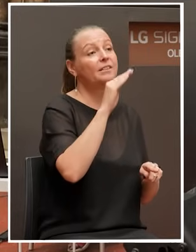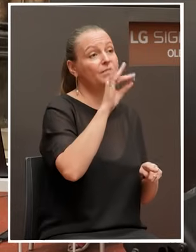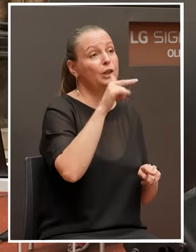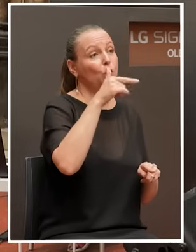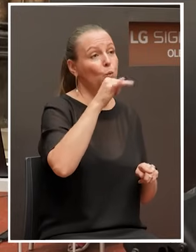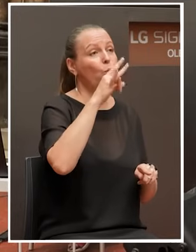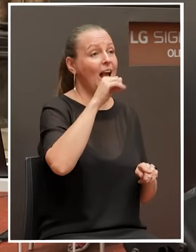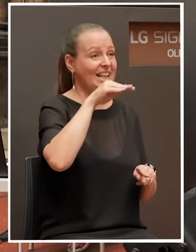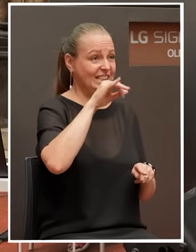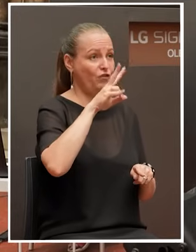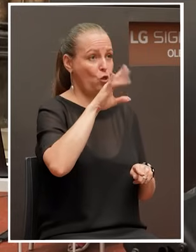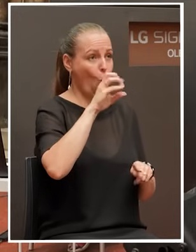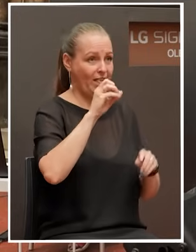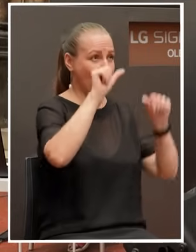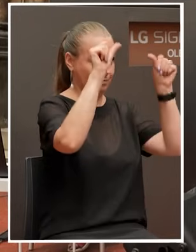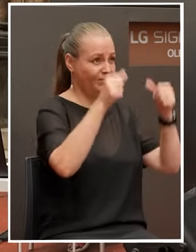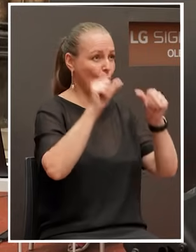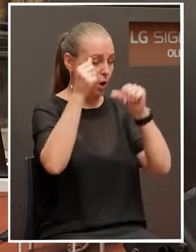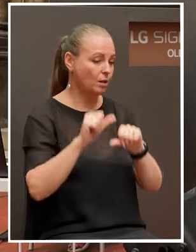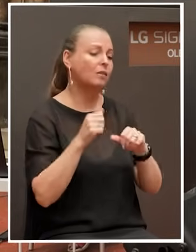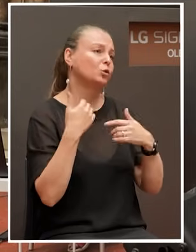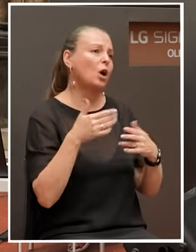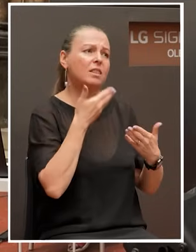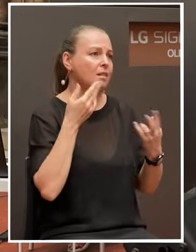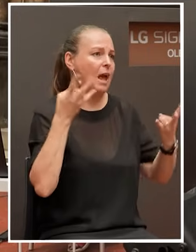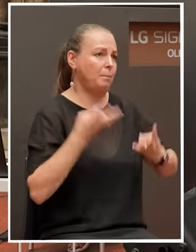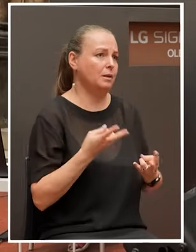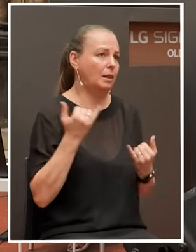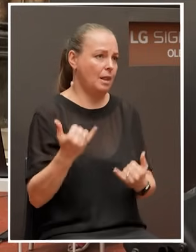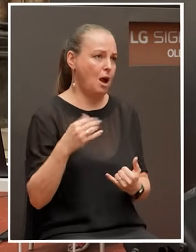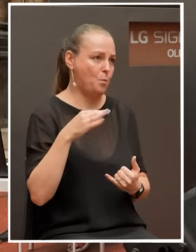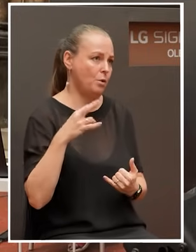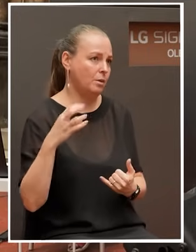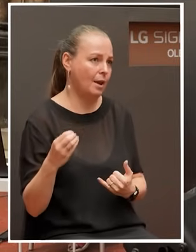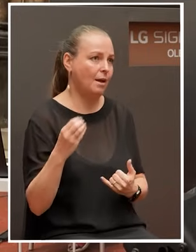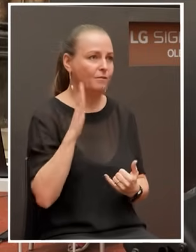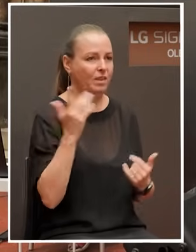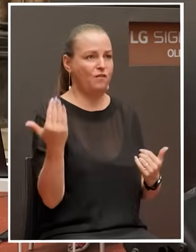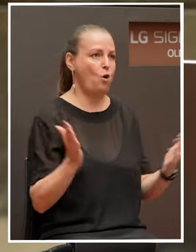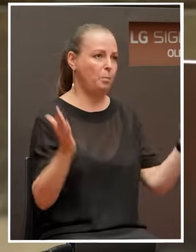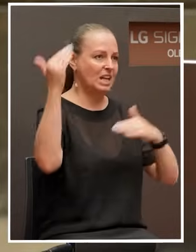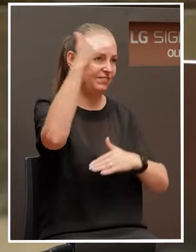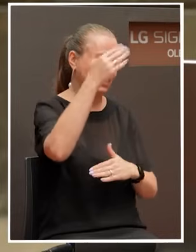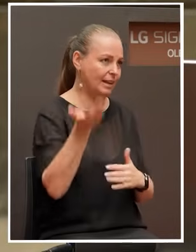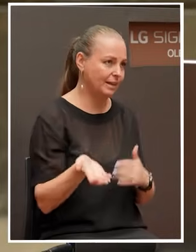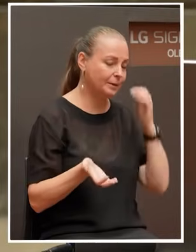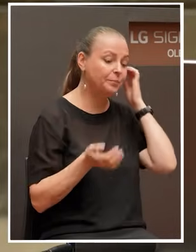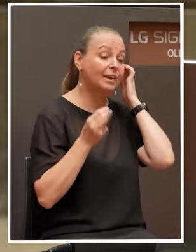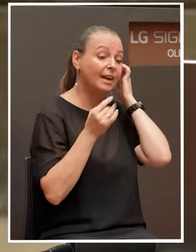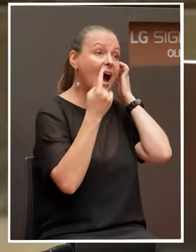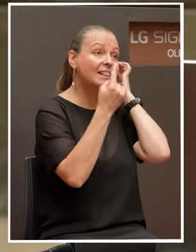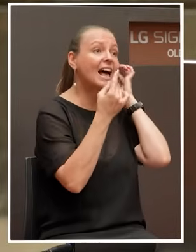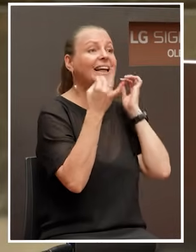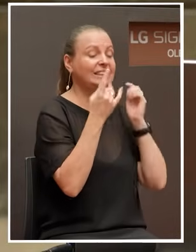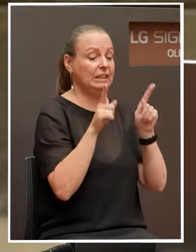фигуративное постепенно перестает быть необходимой составляющей частью произведения. И одна из таких